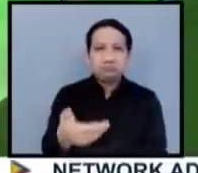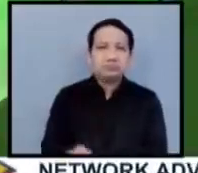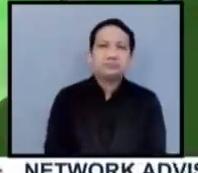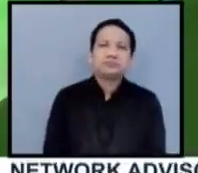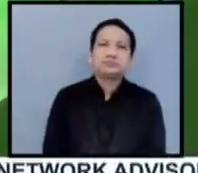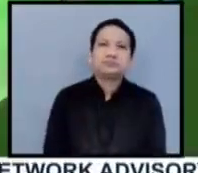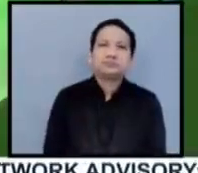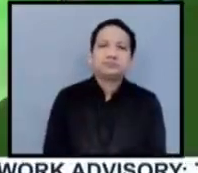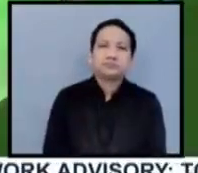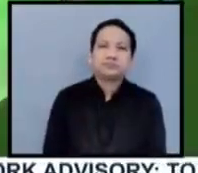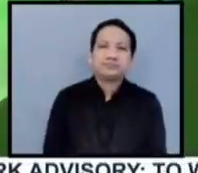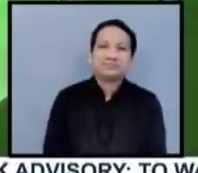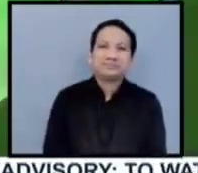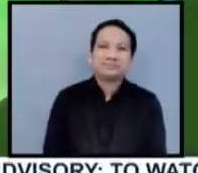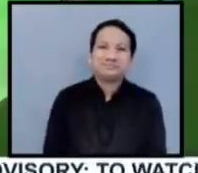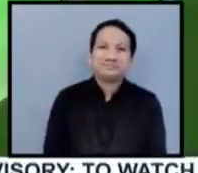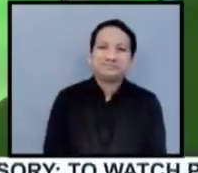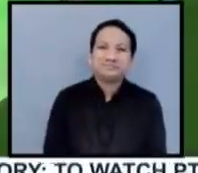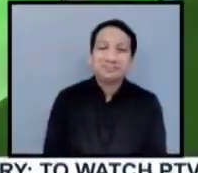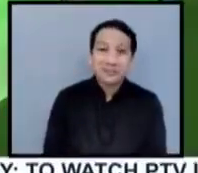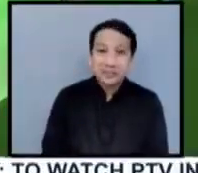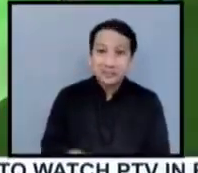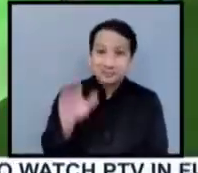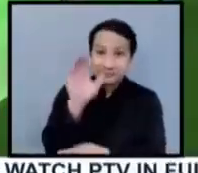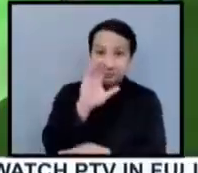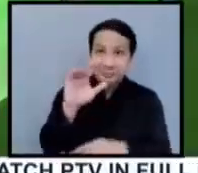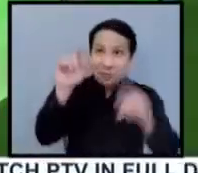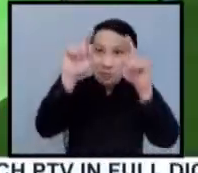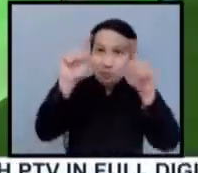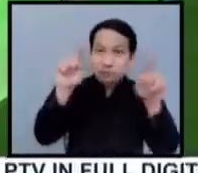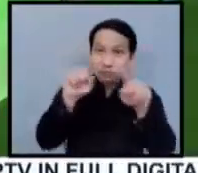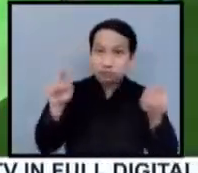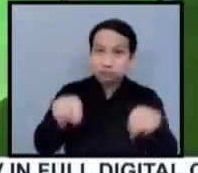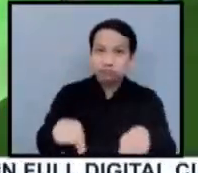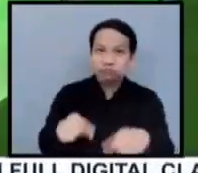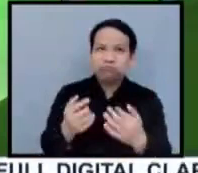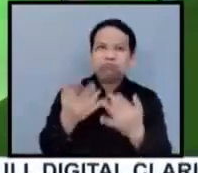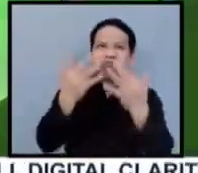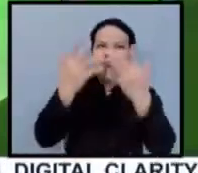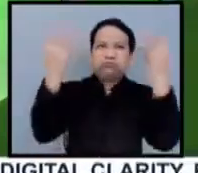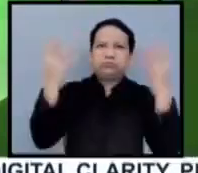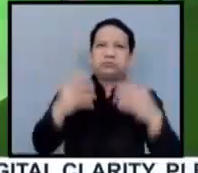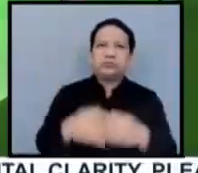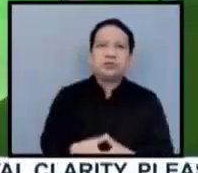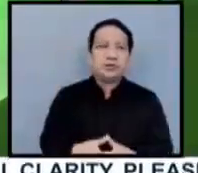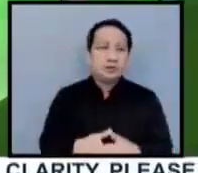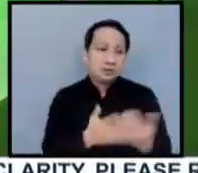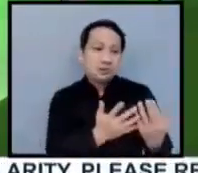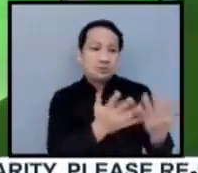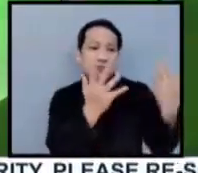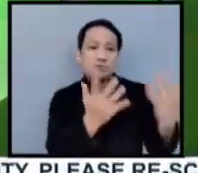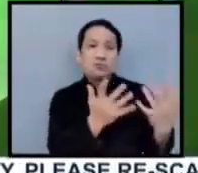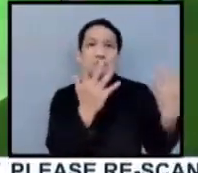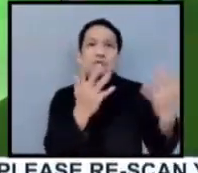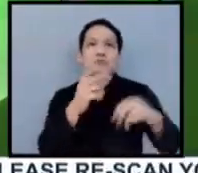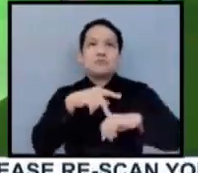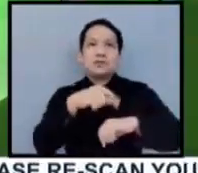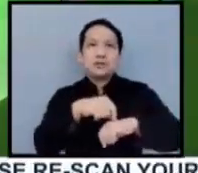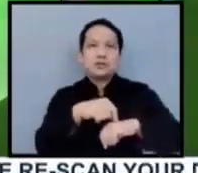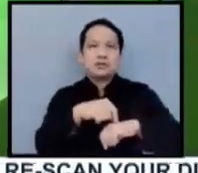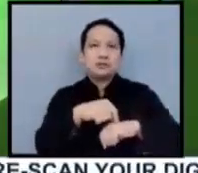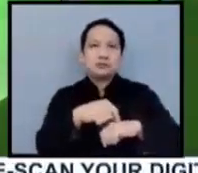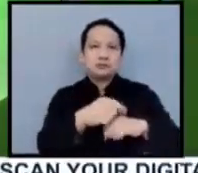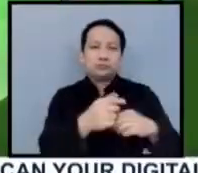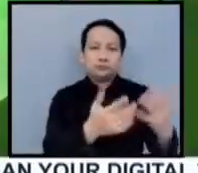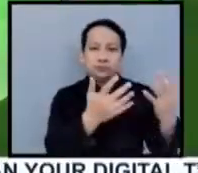Ang Christmas tree sa isang mall sa Taguig nagliyab at sunog. Sumiklab sa Parañaque City, isang bata